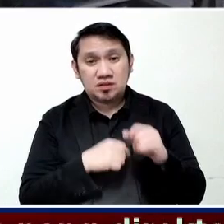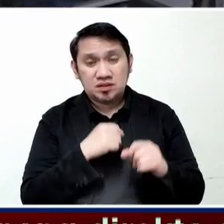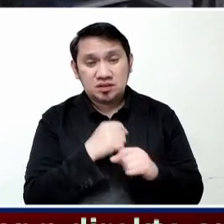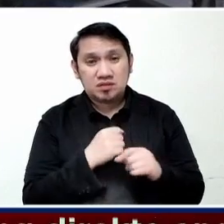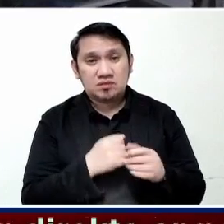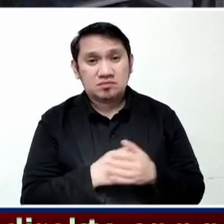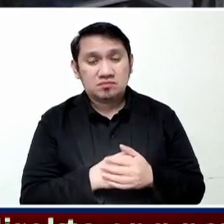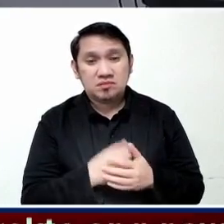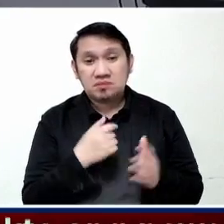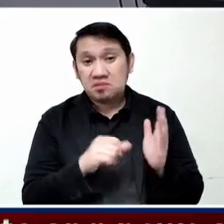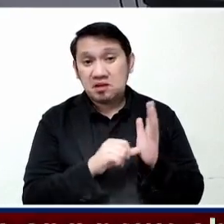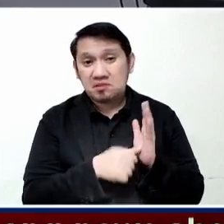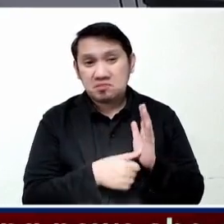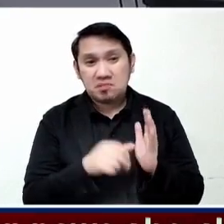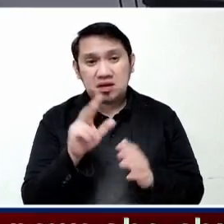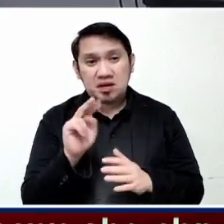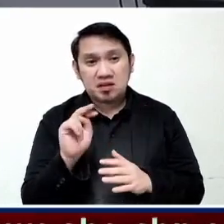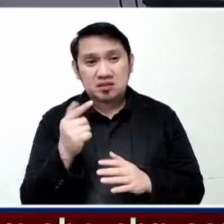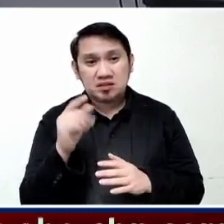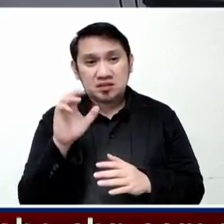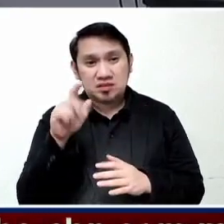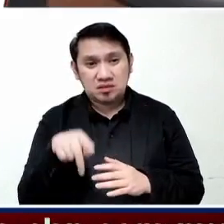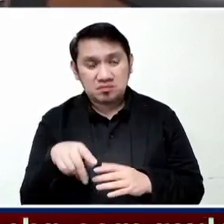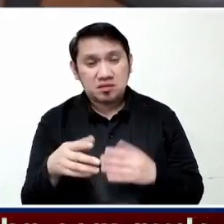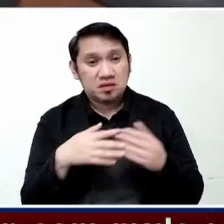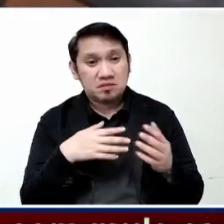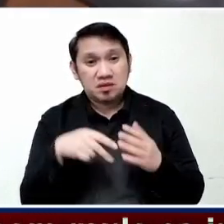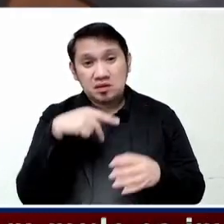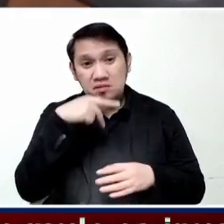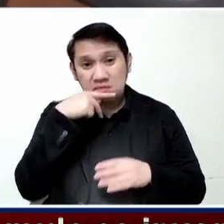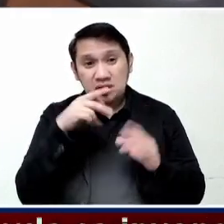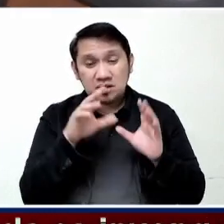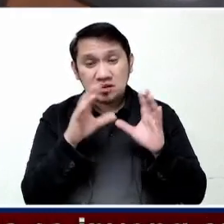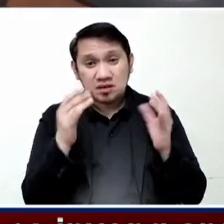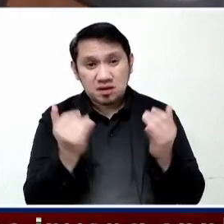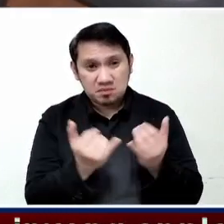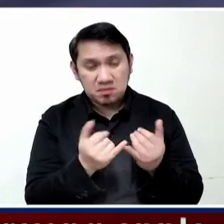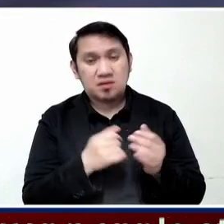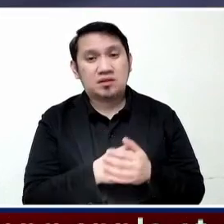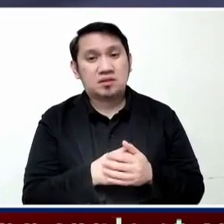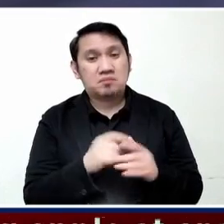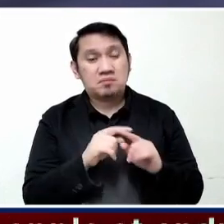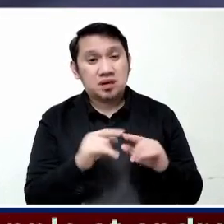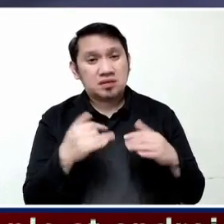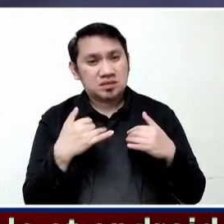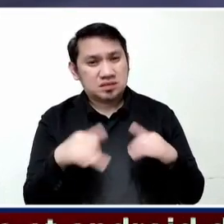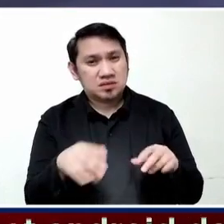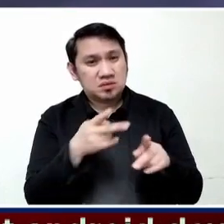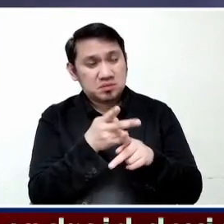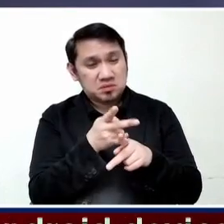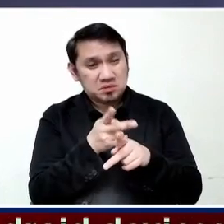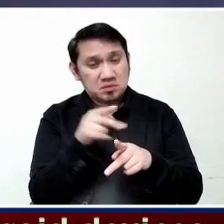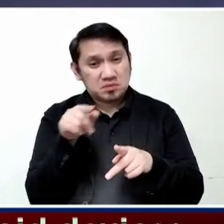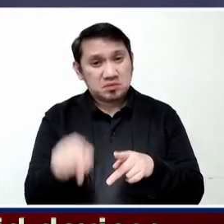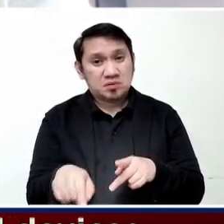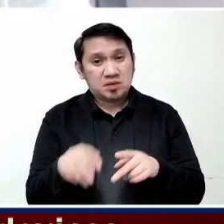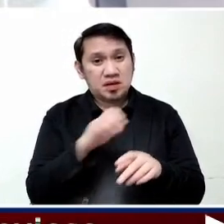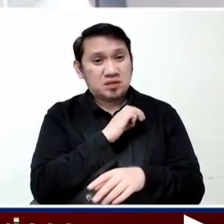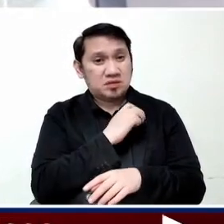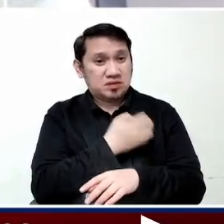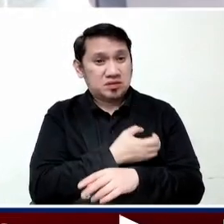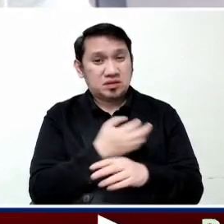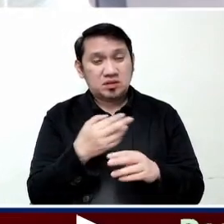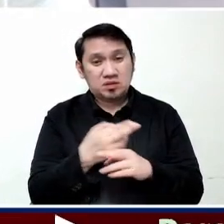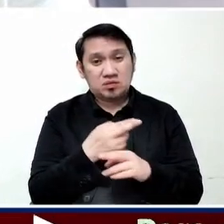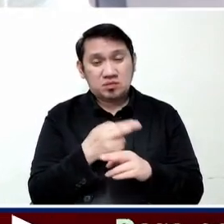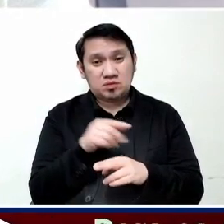Giit ng NGCP, bagamat sila ay pribadong kumpanya, bantay sarado naman umano sila ng Energy Regulatory Commission. Kami